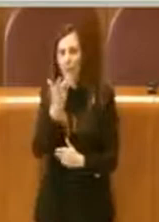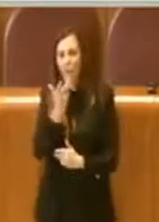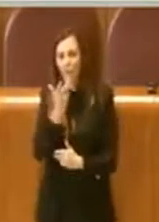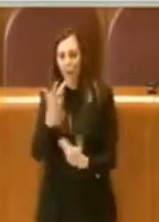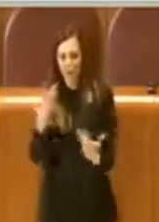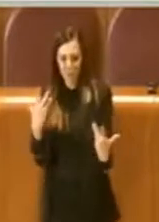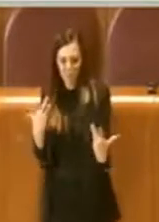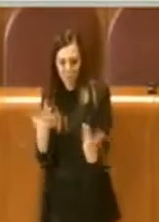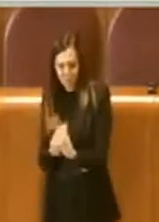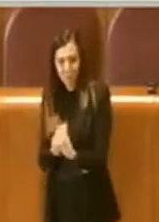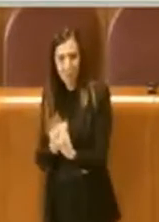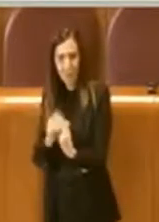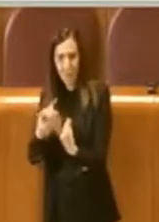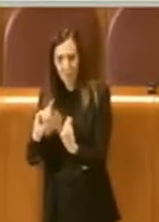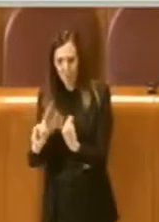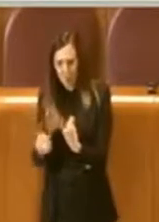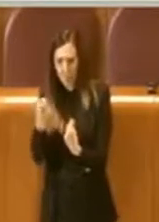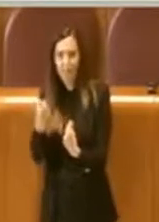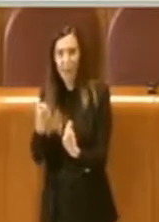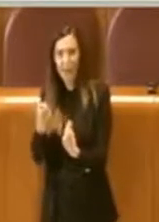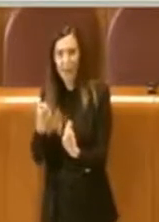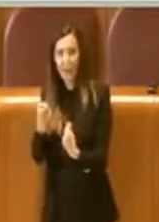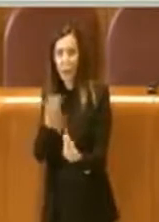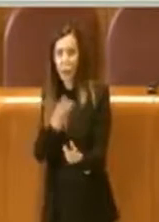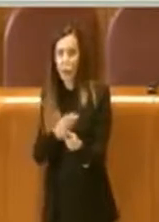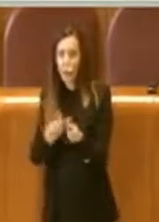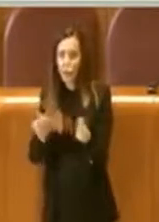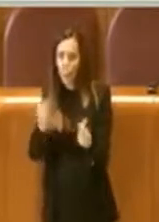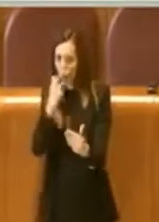a queste una soluzione.